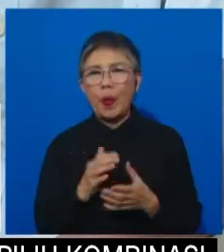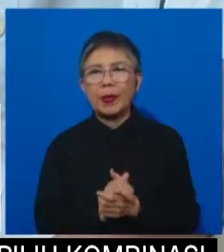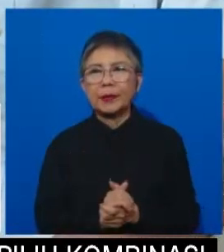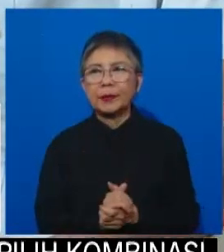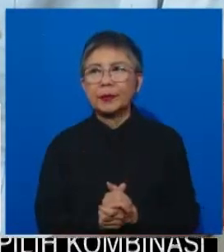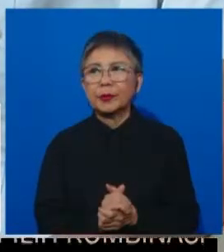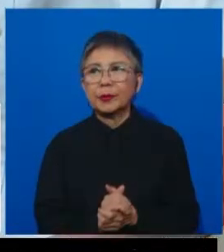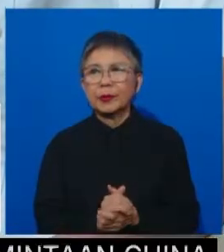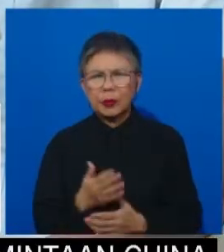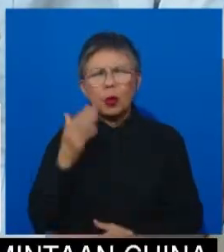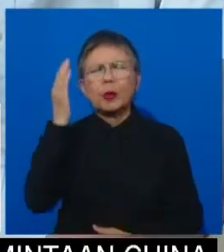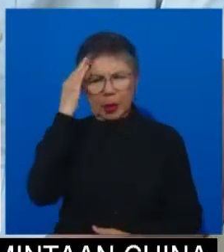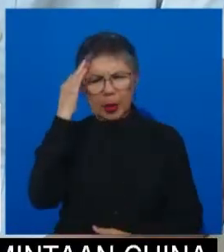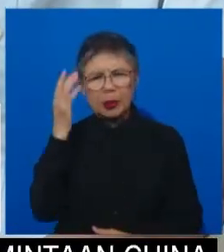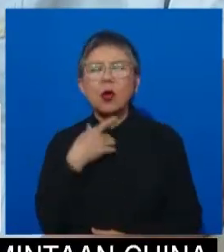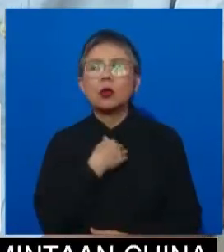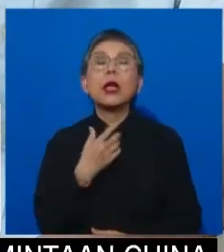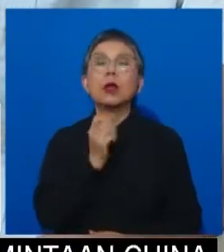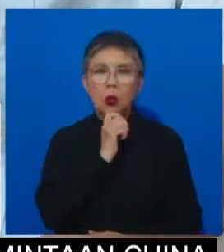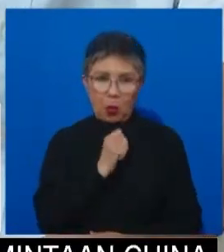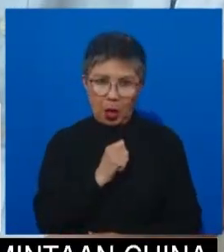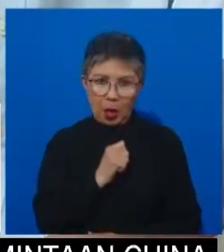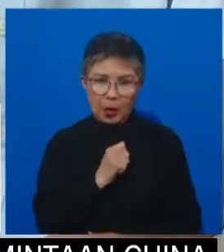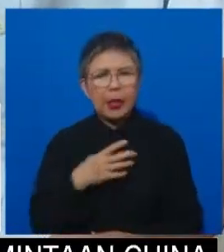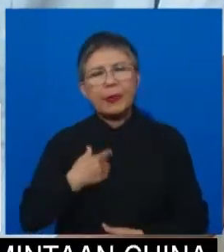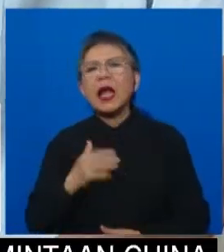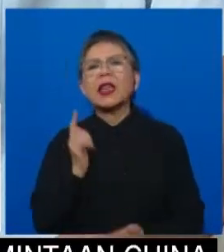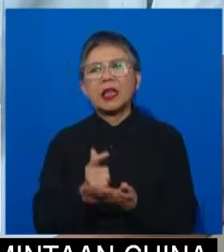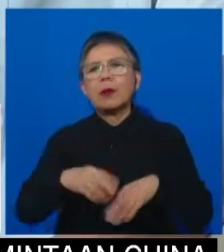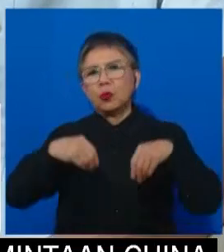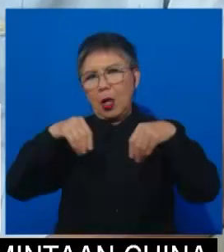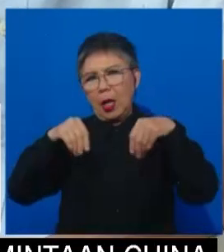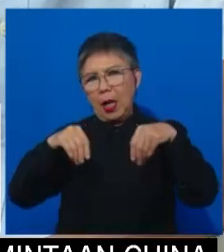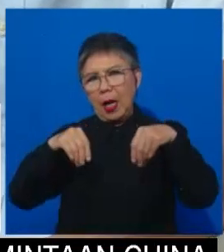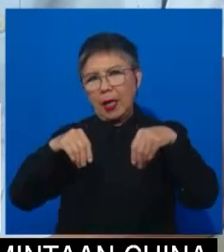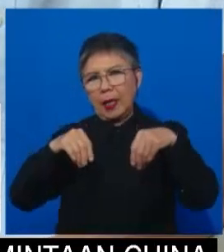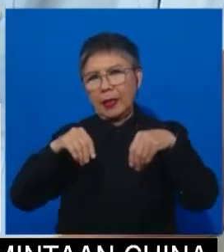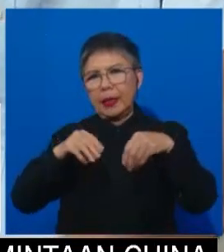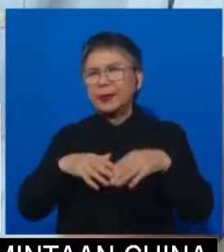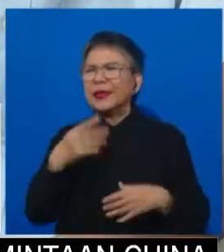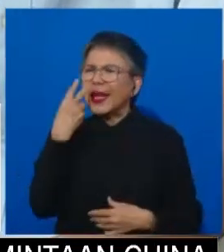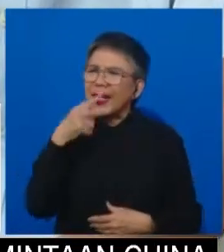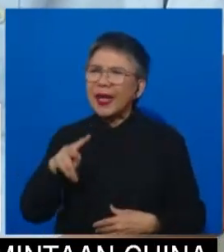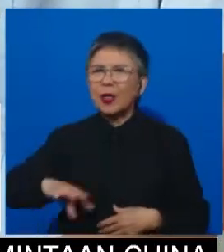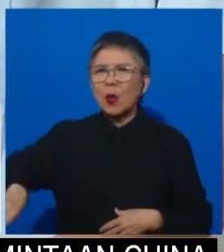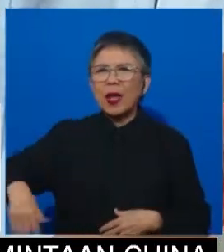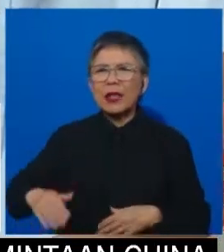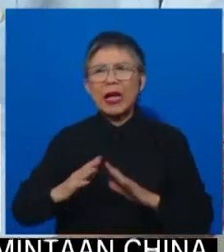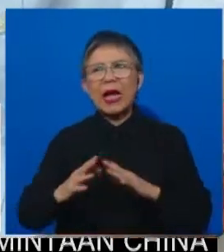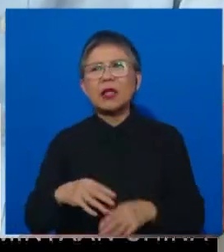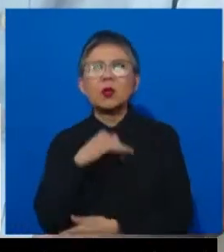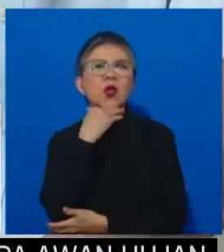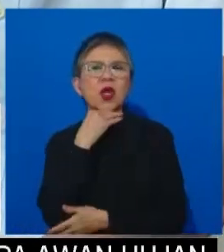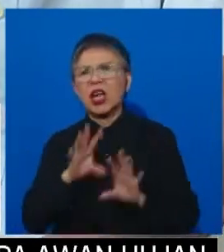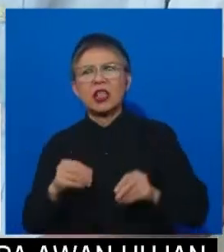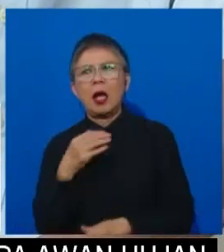Emang sih saya udah mikir, saya udah tua, masih jualan. Tapi kan posisi lihat anak, pada diem aja di rumah.